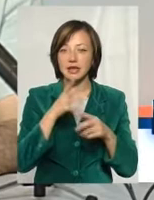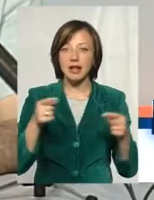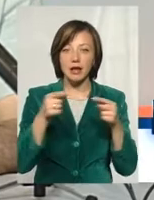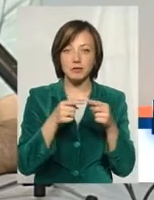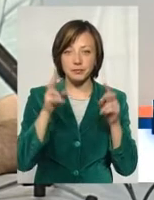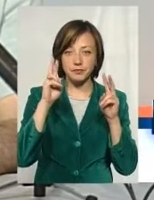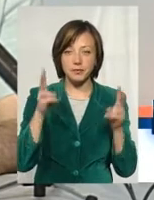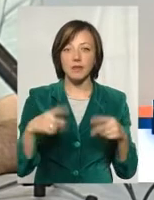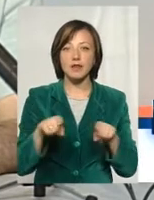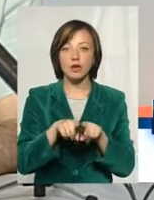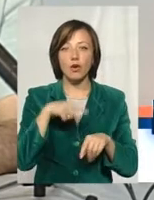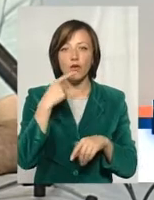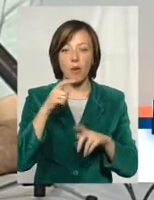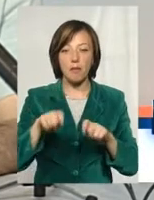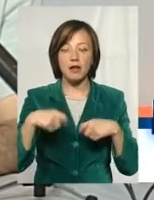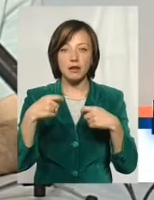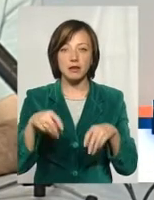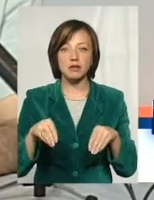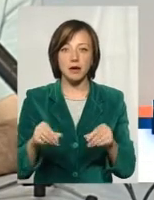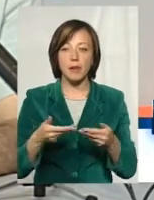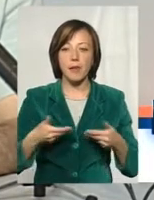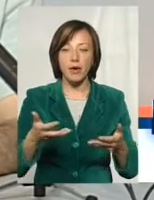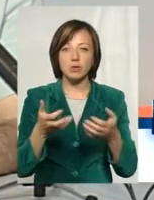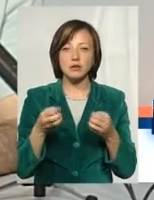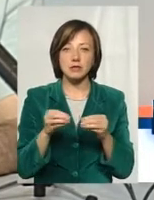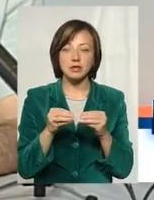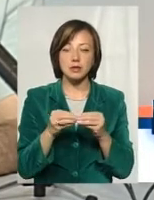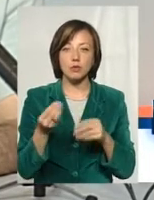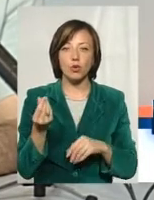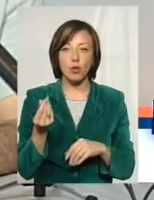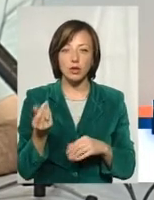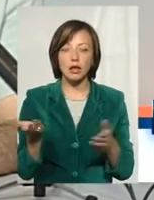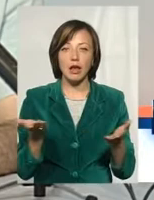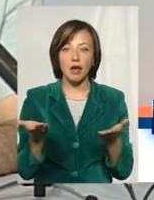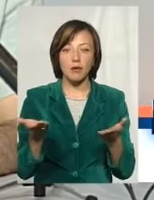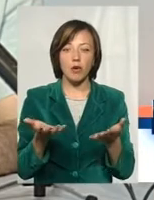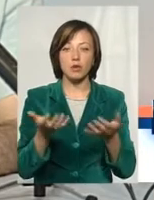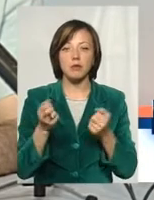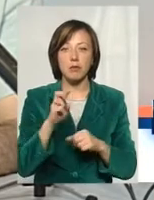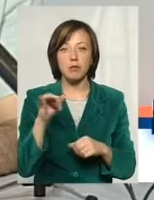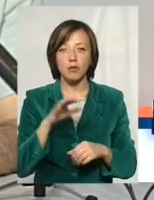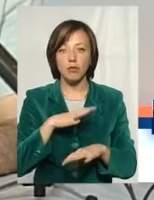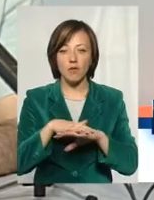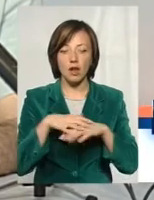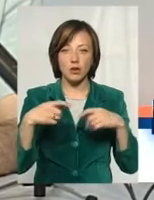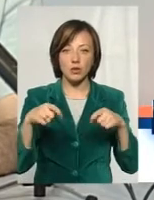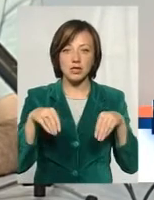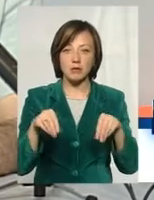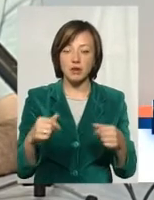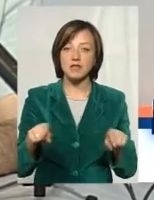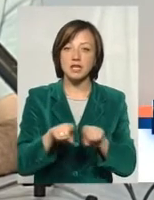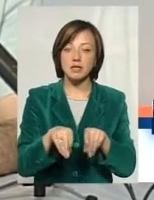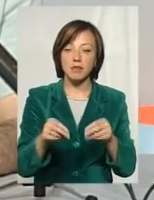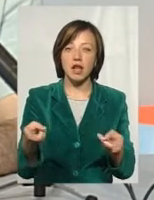все ж таки, ми говоримо передати землю. Ми отримаємо ті самі кошти, які ми отримали б, якби був ринок землі. Але все ж таки